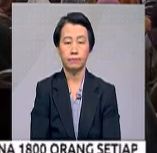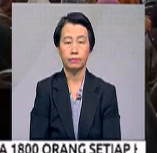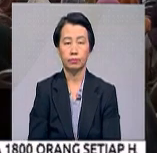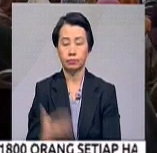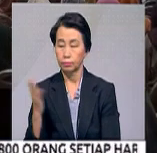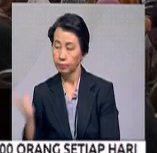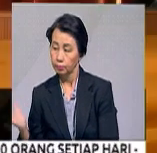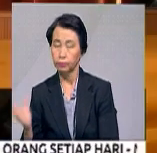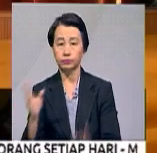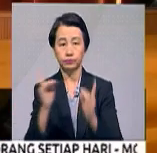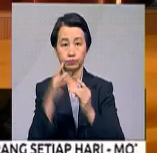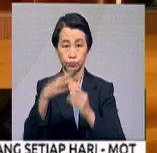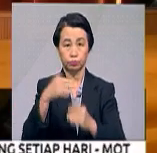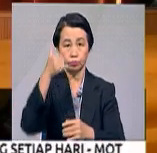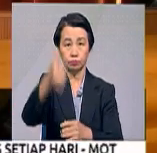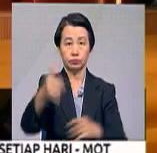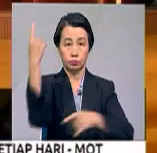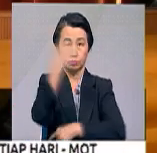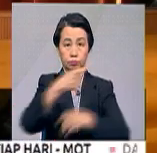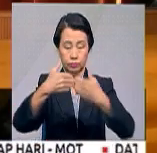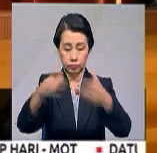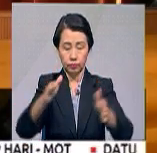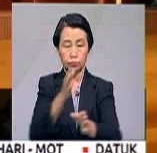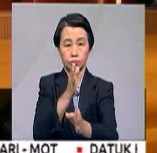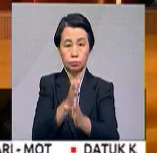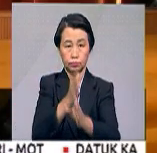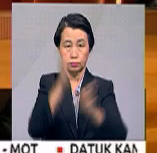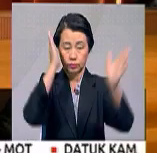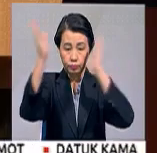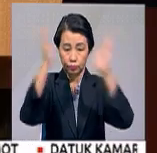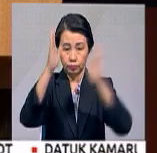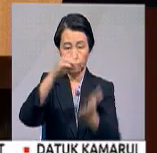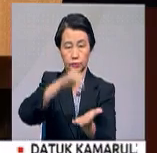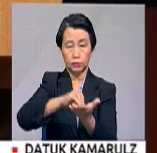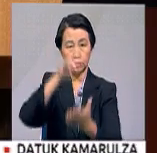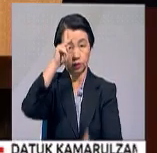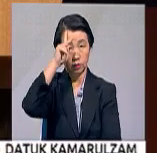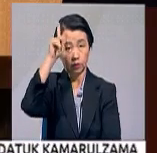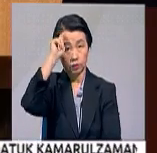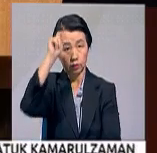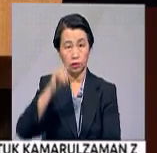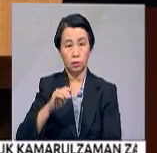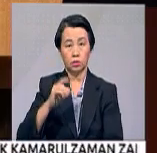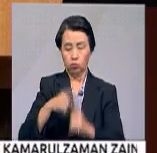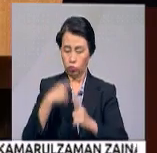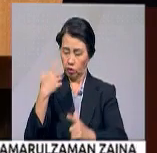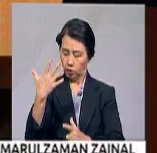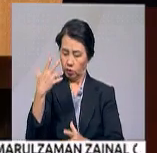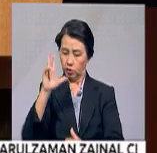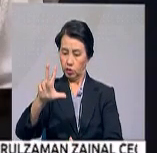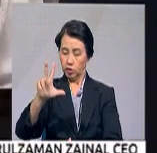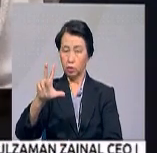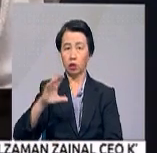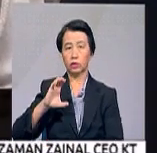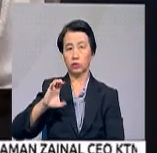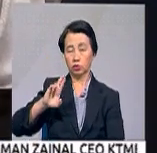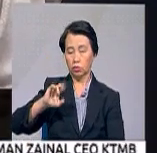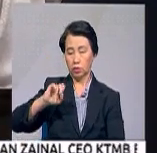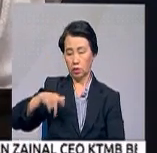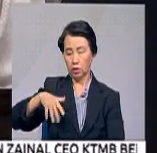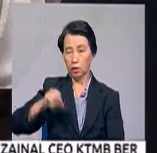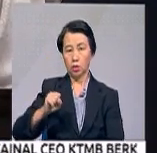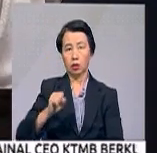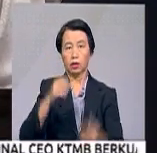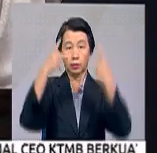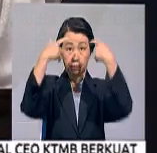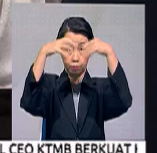Beliau ditemui selepas menghadiri Hari Terbuka Psikologi Malaysia di Kuala Terengganu. Mac lalu, QPEX menerusi Presidennya Dato' Aziz